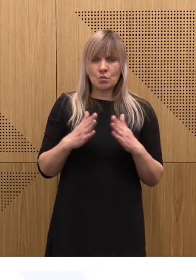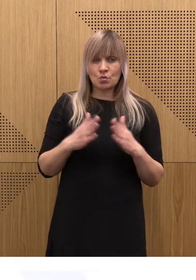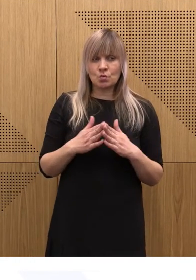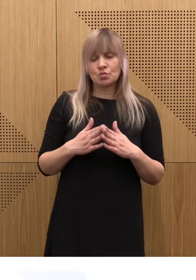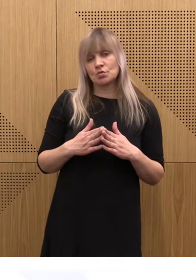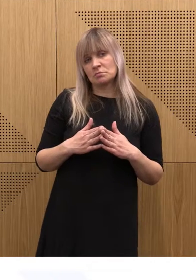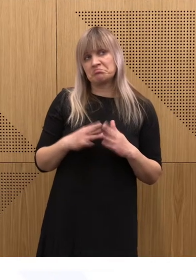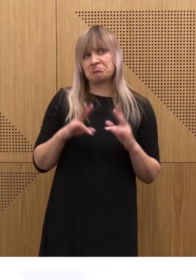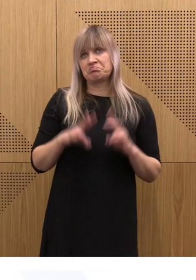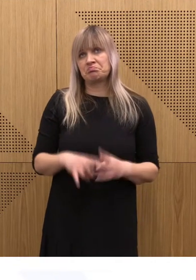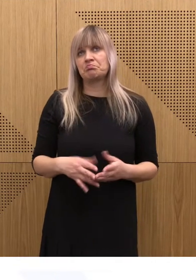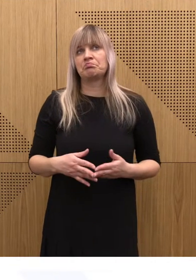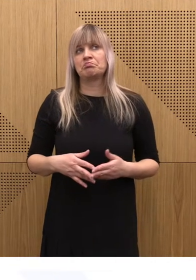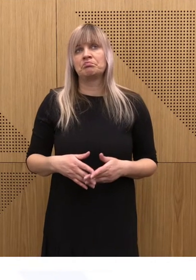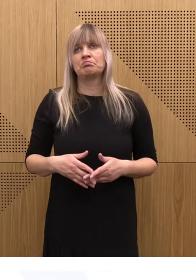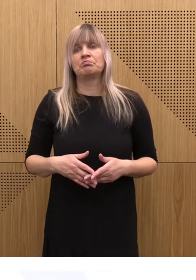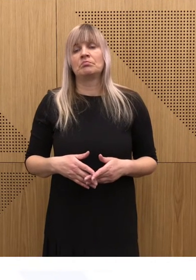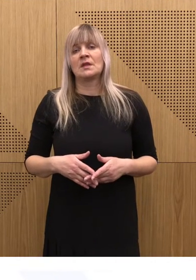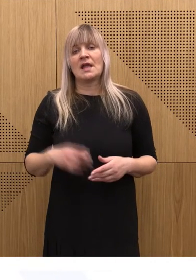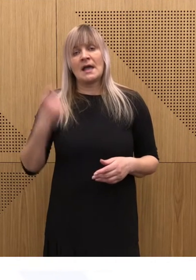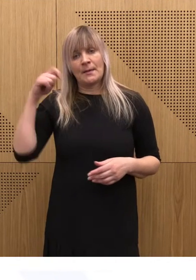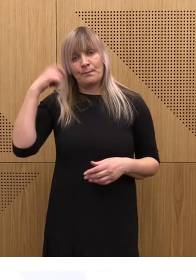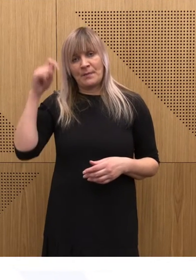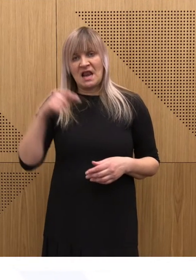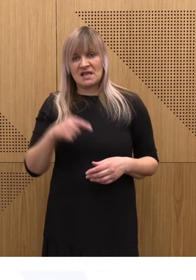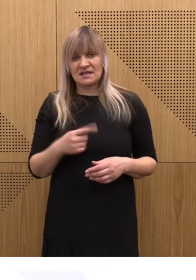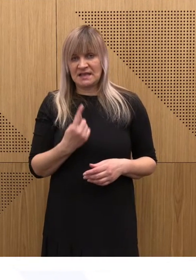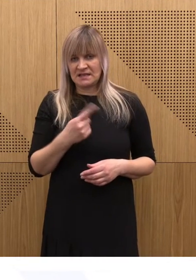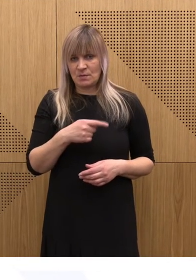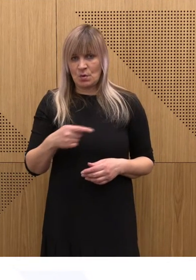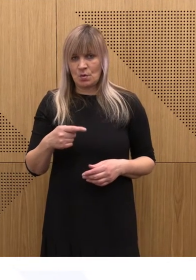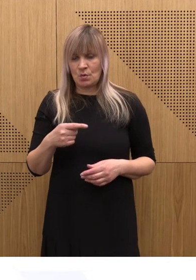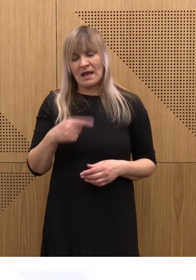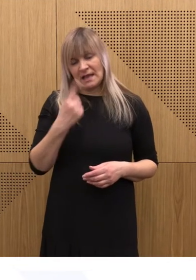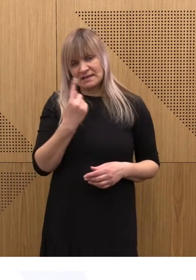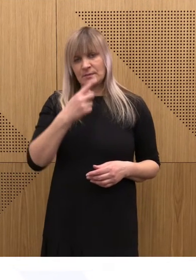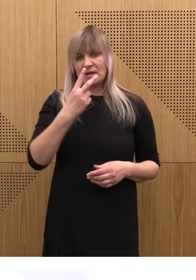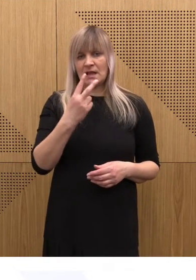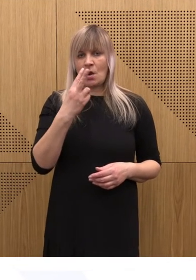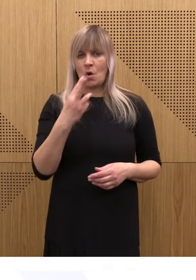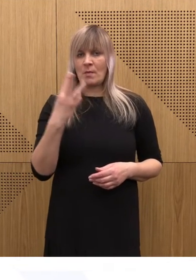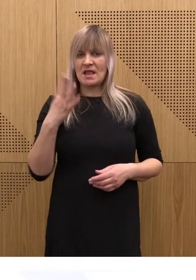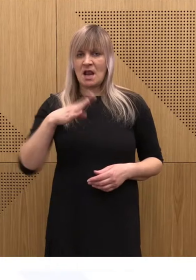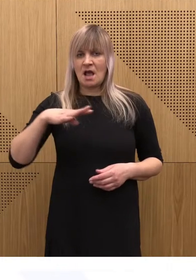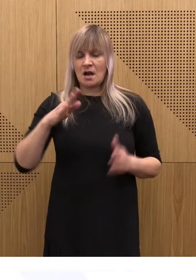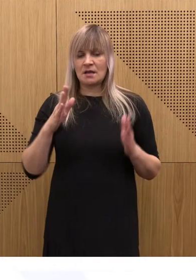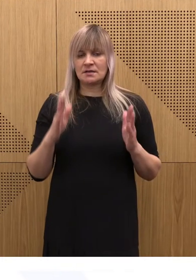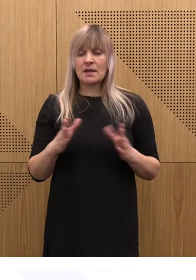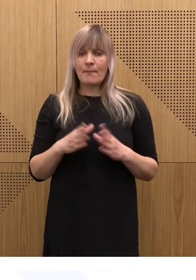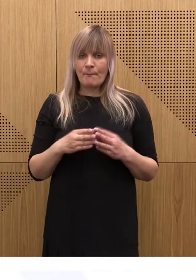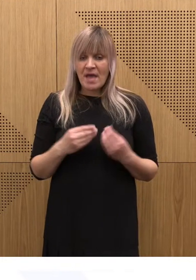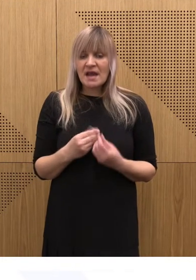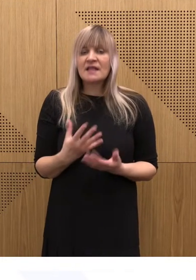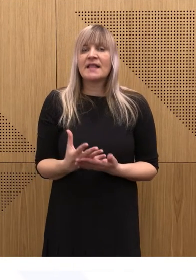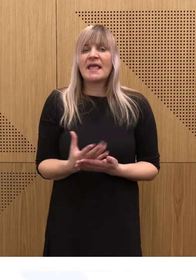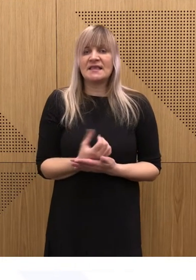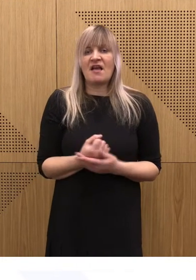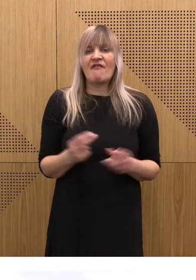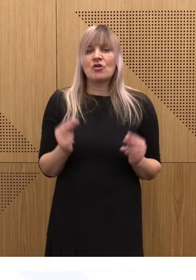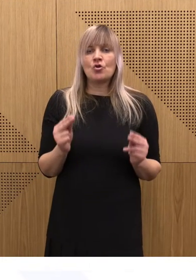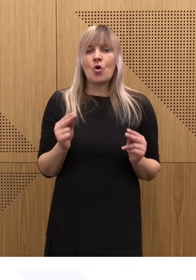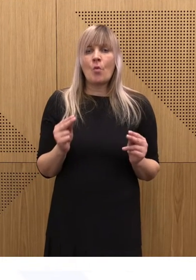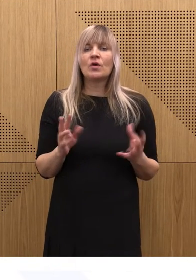seda, et õpilased esimeses, teises, kolmandas, neljandas klassis, et pered leiavad loomulikult